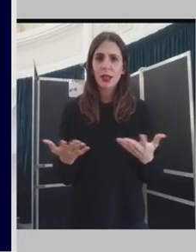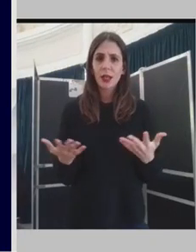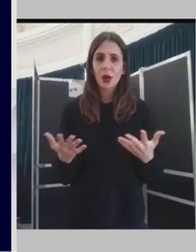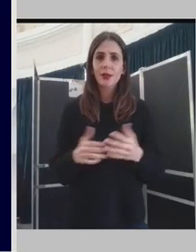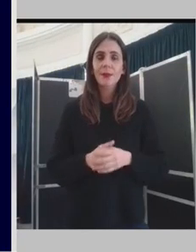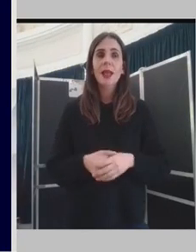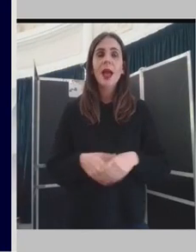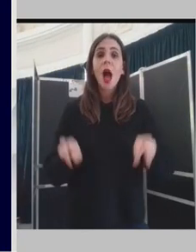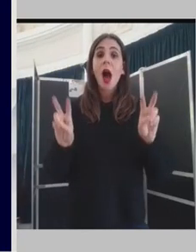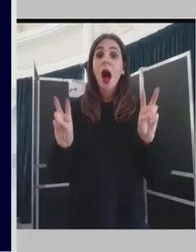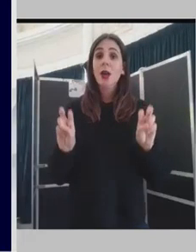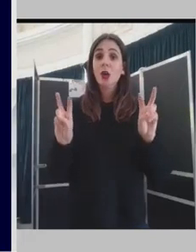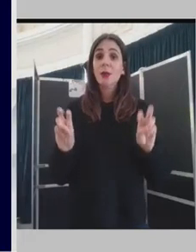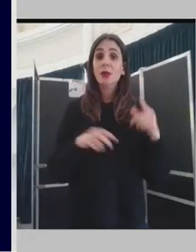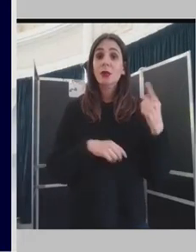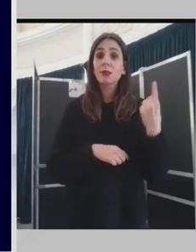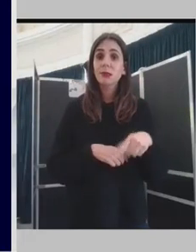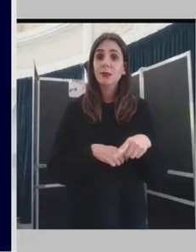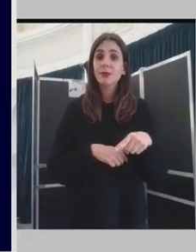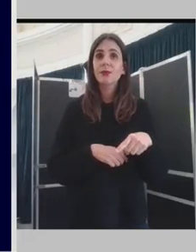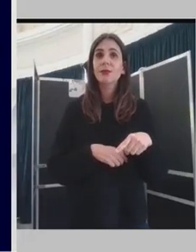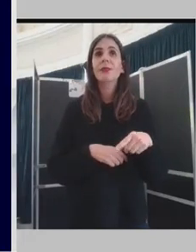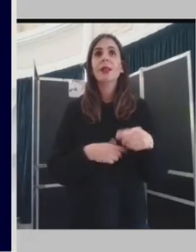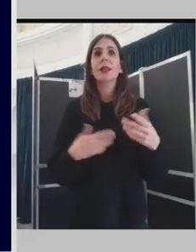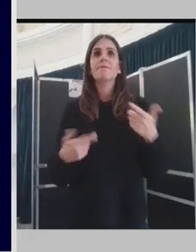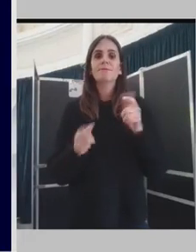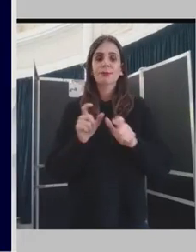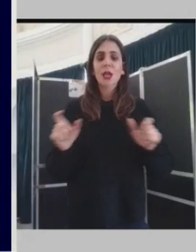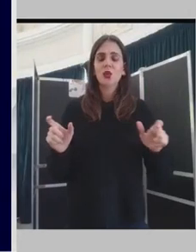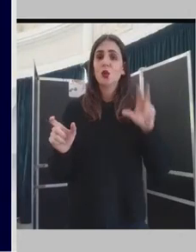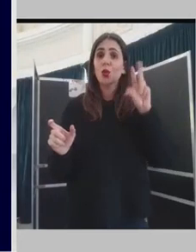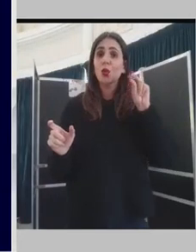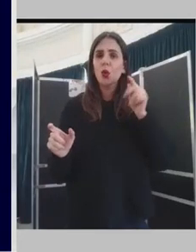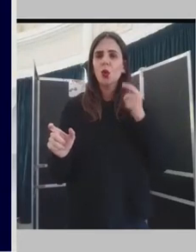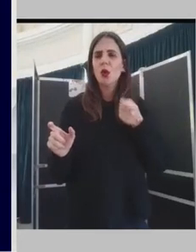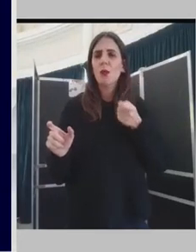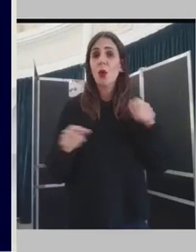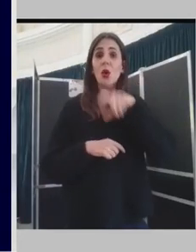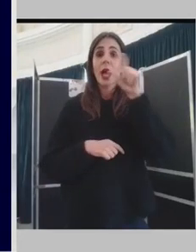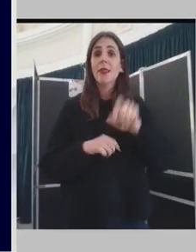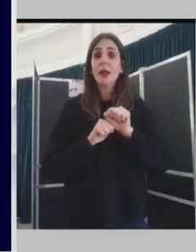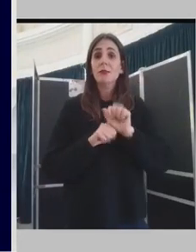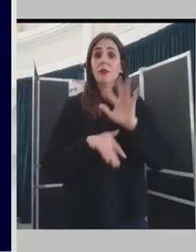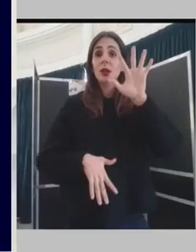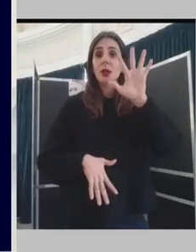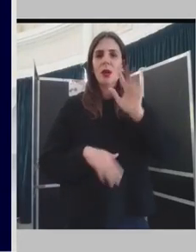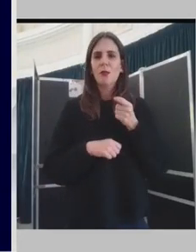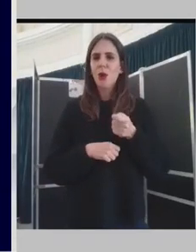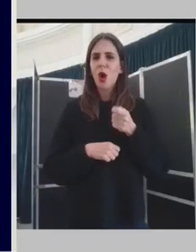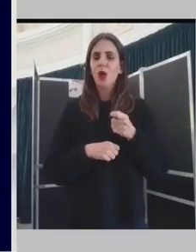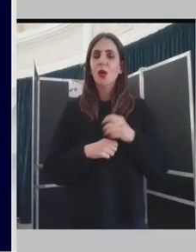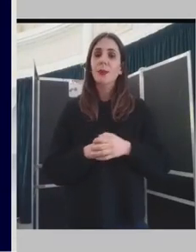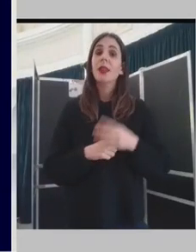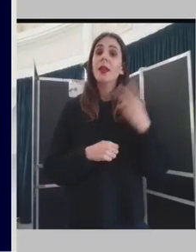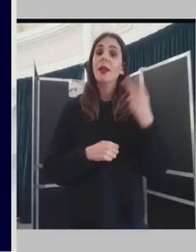era un tema non abbastanza conosciuto in questo paese, anche se tutte le associazioni